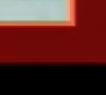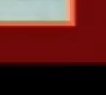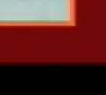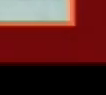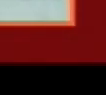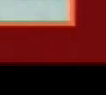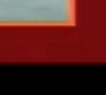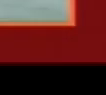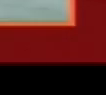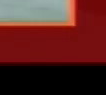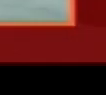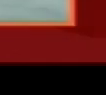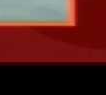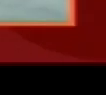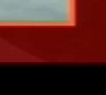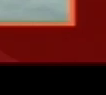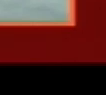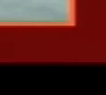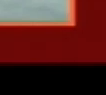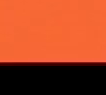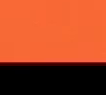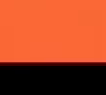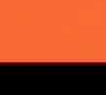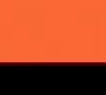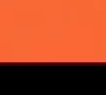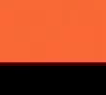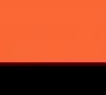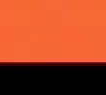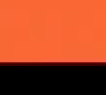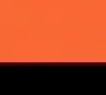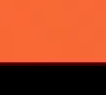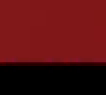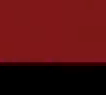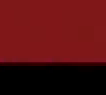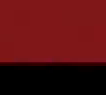Перше місце посіла 10-та школа Тернополя, друге – 7-ма.